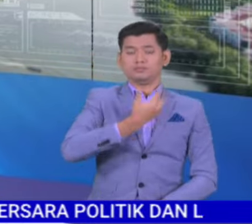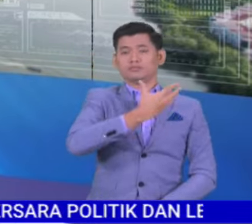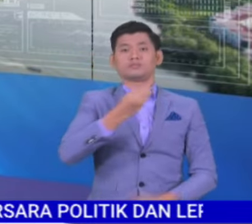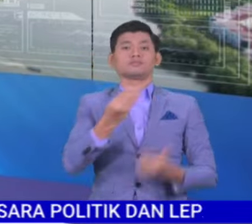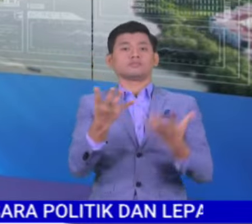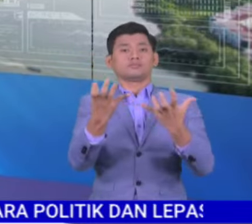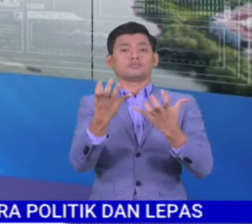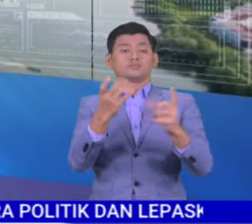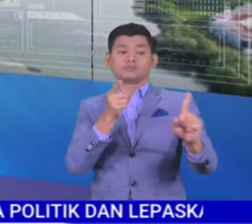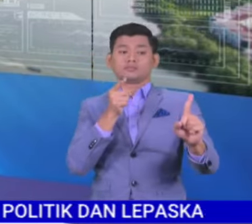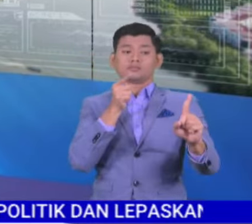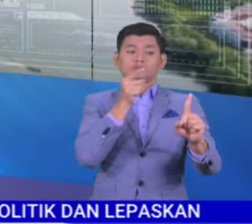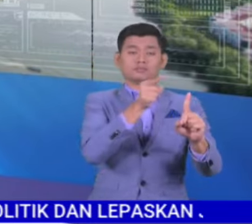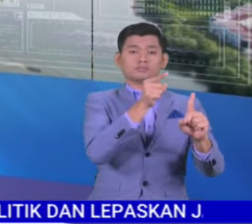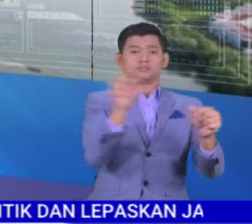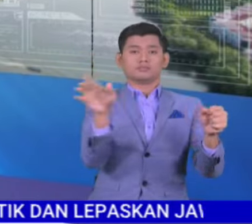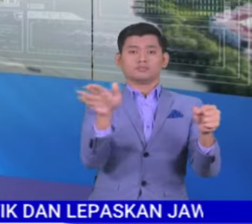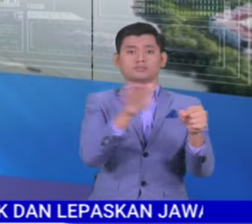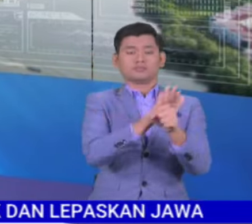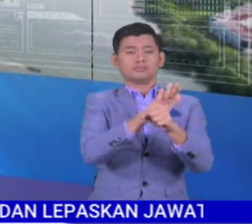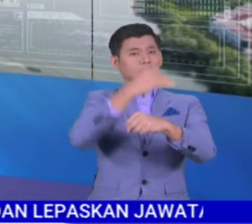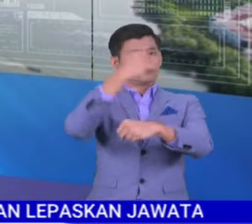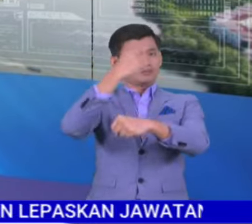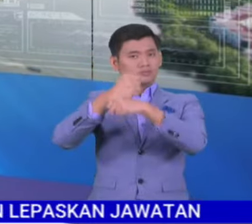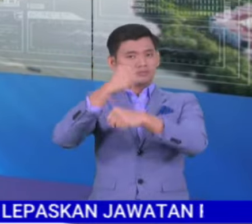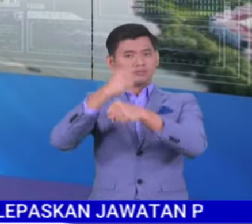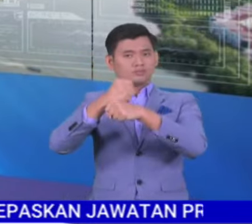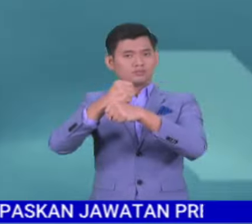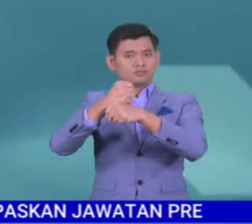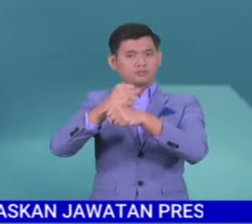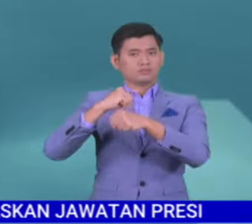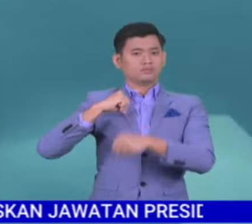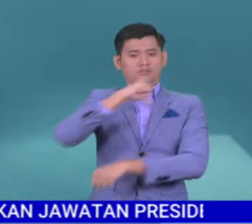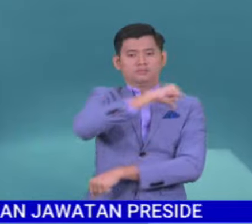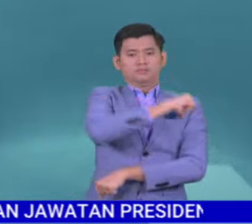mahu memberi tumpuan sepenuhnya kepada kerjanya politik